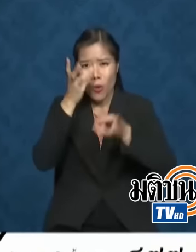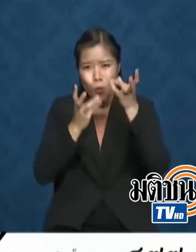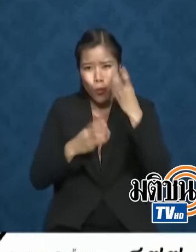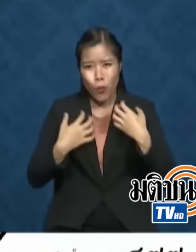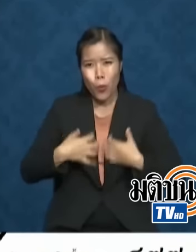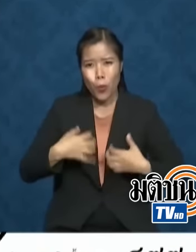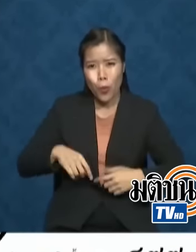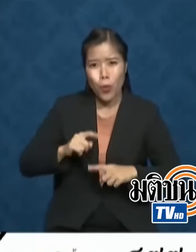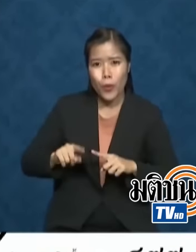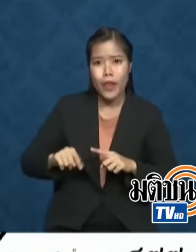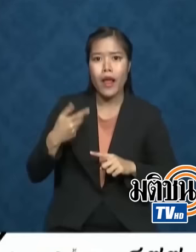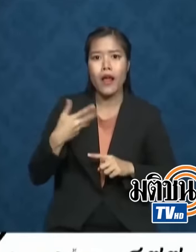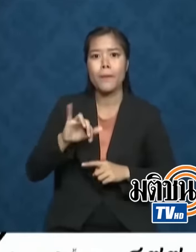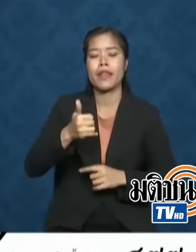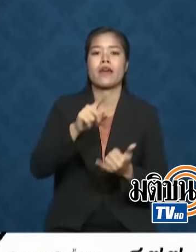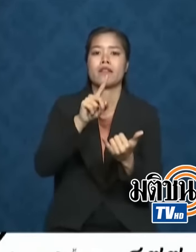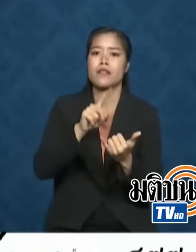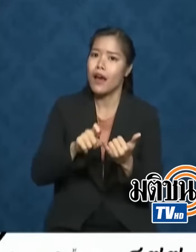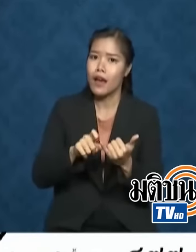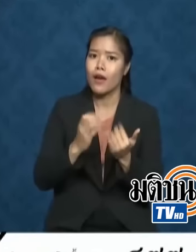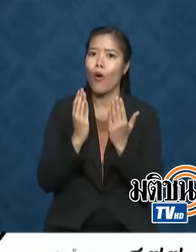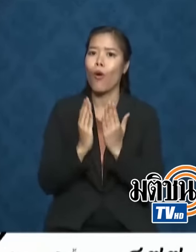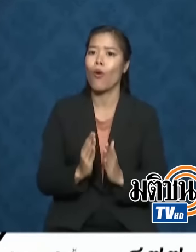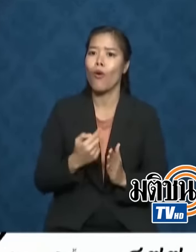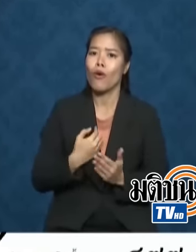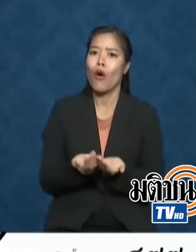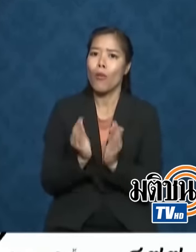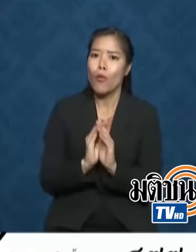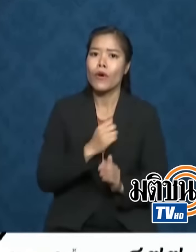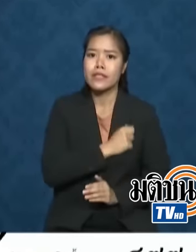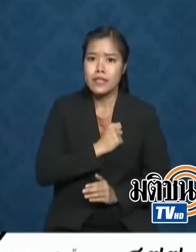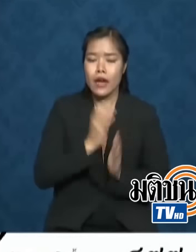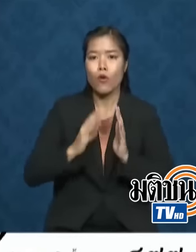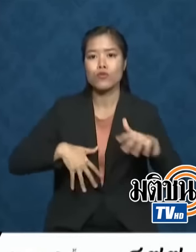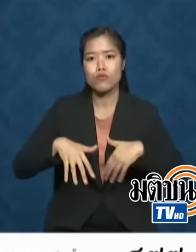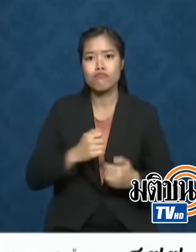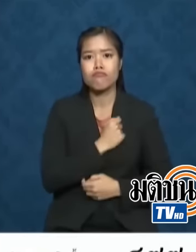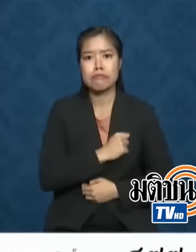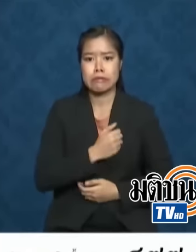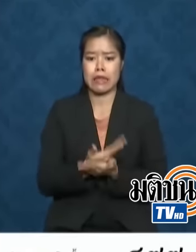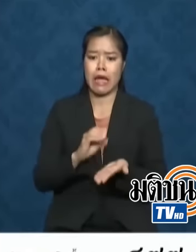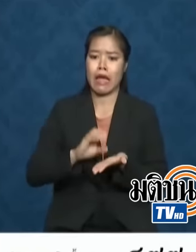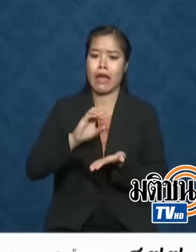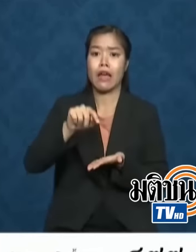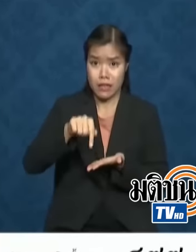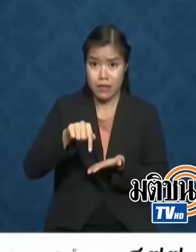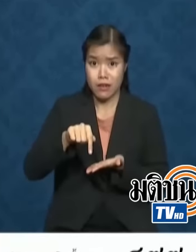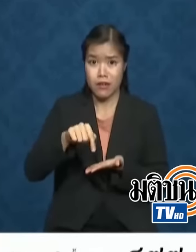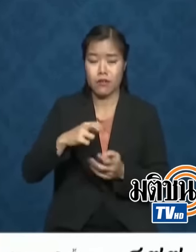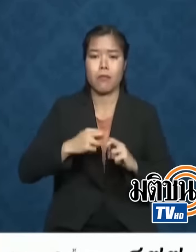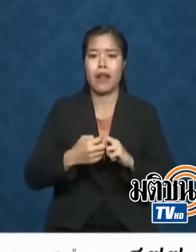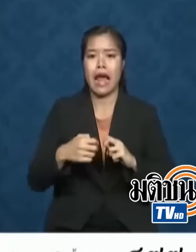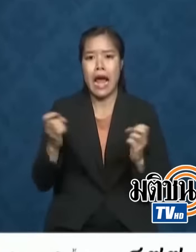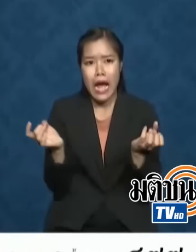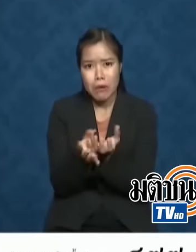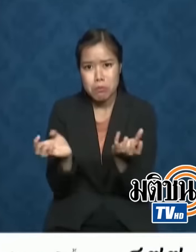นที่เรารักไปท่านจัดงบได้แค่นี้เหรอครับมาดูกันครับว่าปัญหานี่มันรุนแรงขนาดไหน